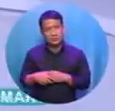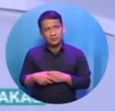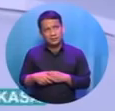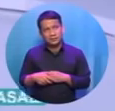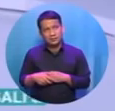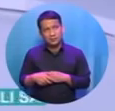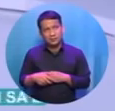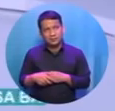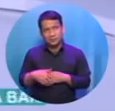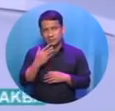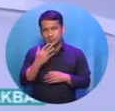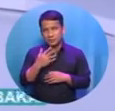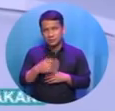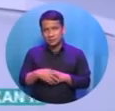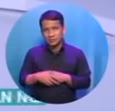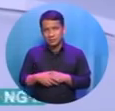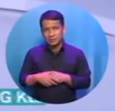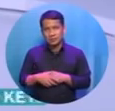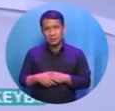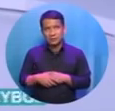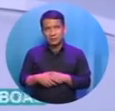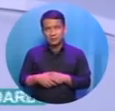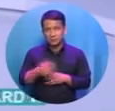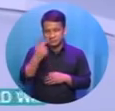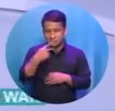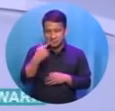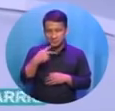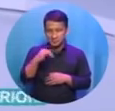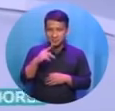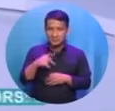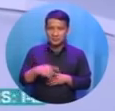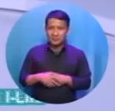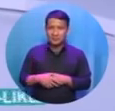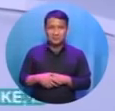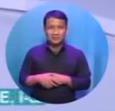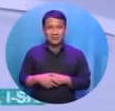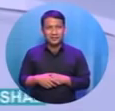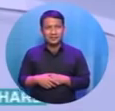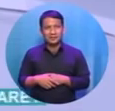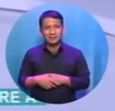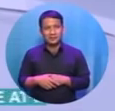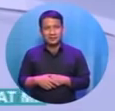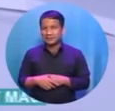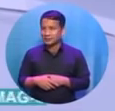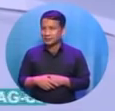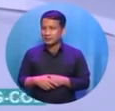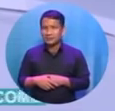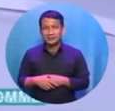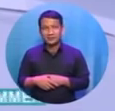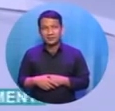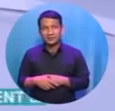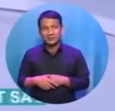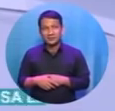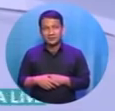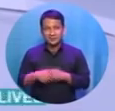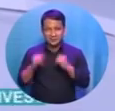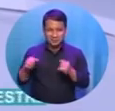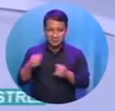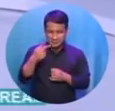Anong kulay? Pink po, pink! Okay. Thank you, congratulations! Ayan, pink, sabi niya. O,